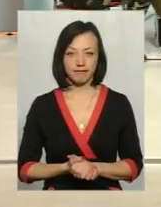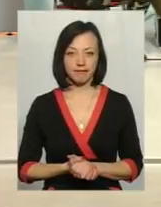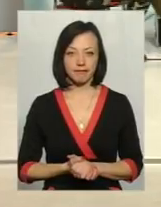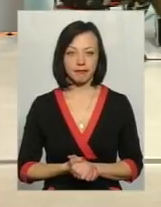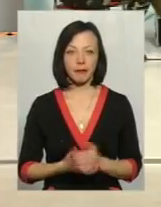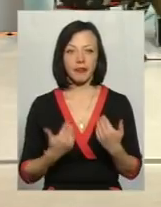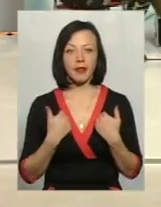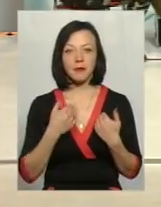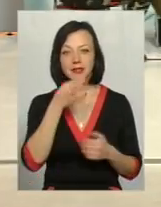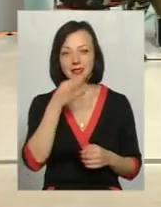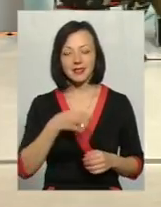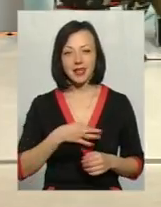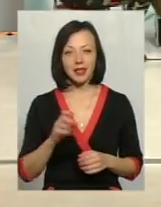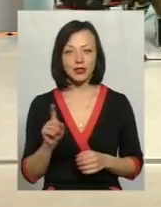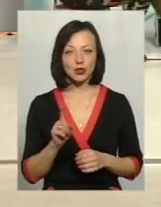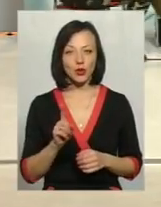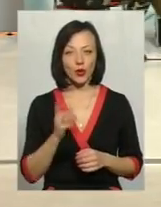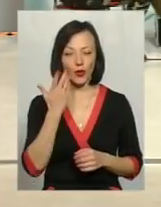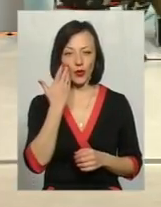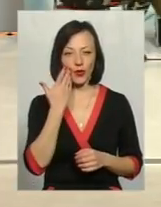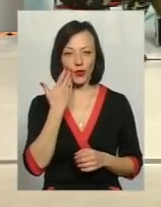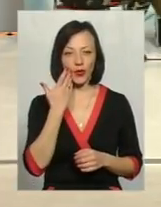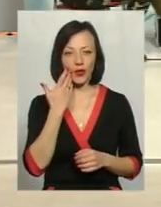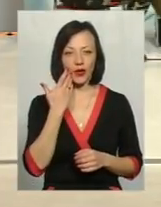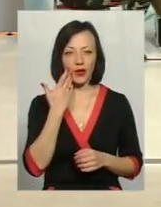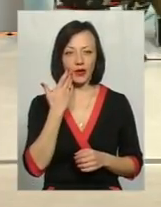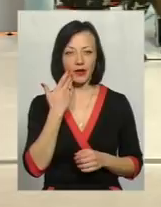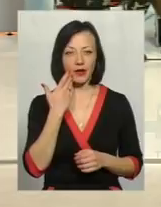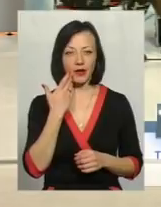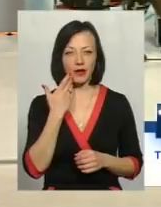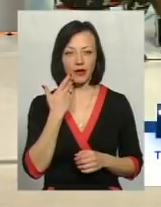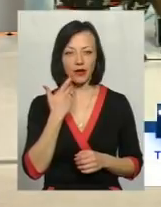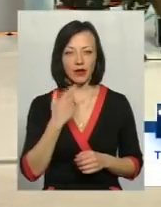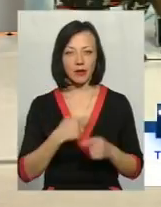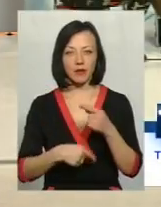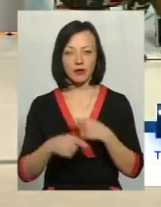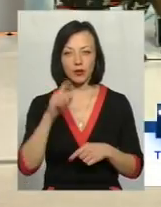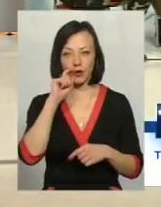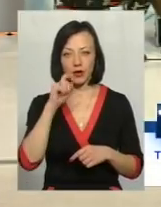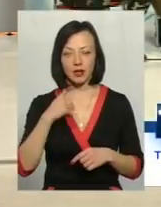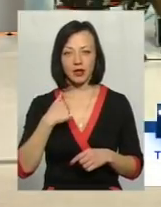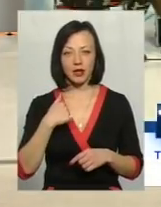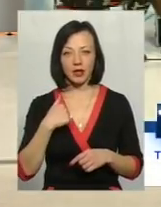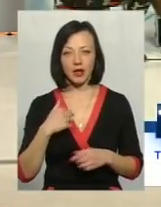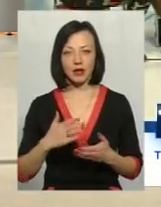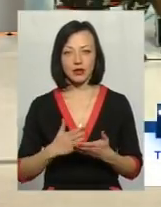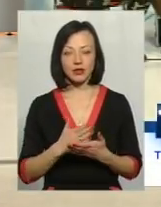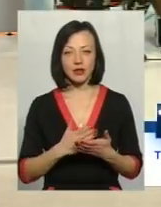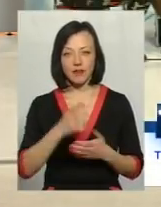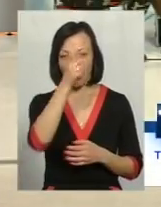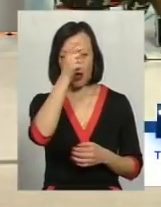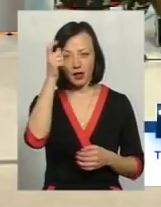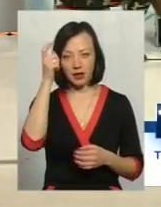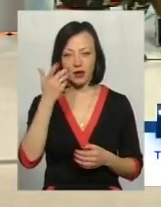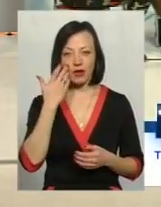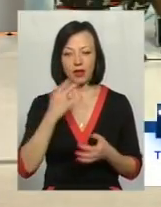Нам сказали, що коли ми вже на Україну приїхали сюди, ну, я служив в академії, написав, коли